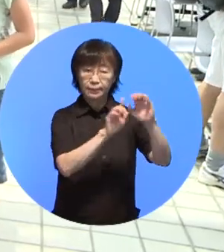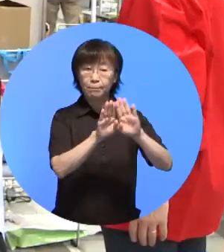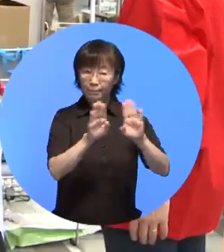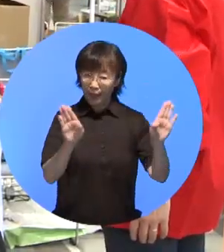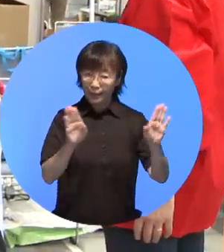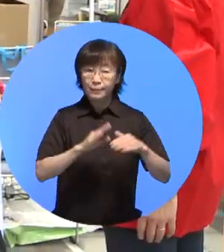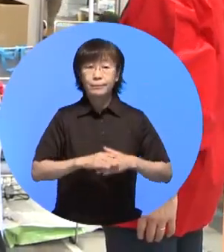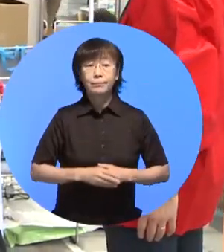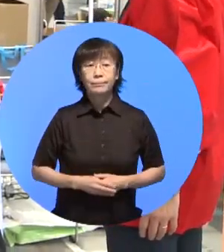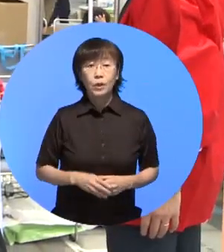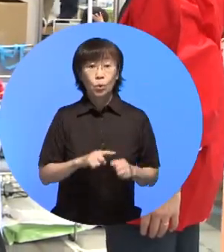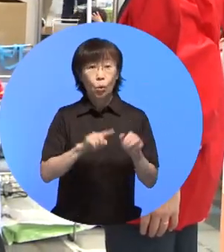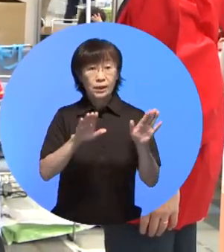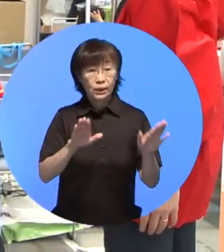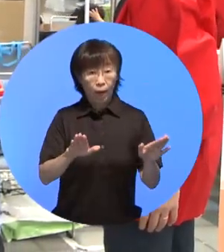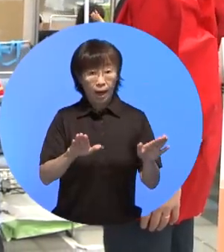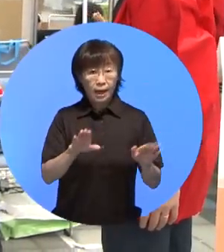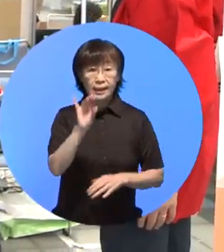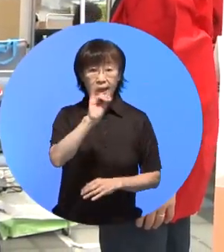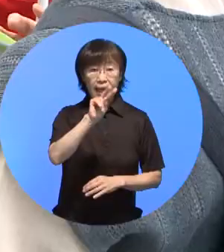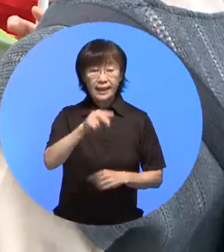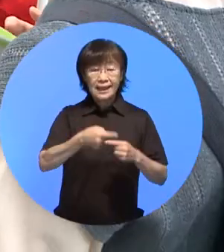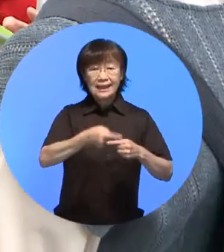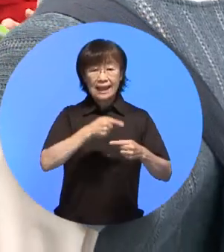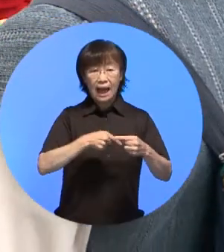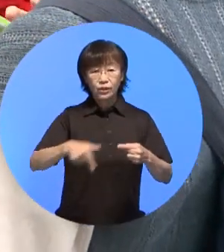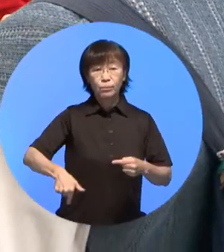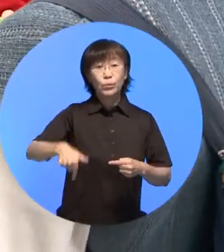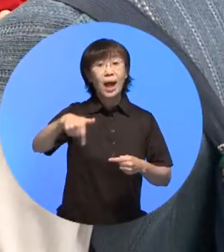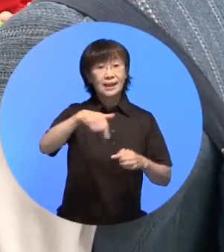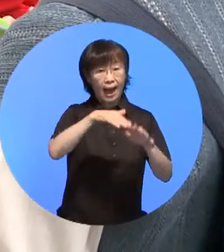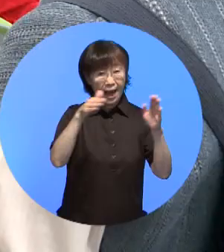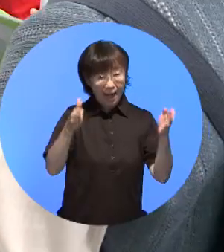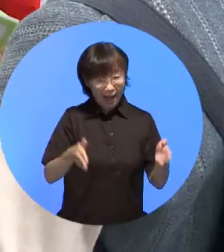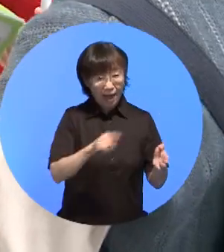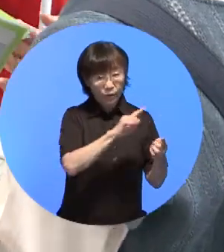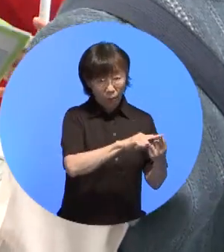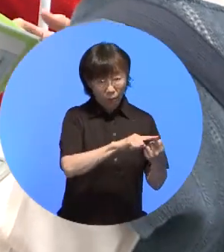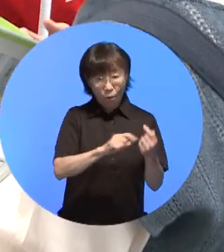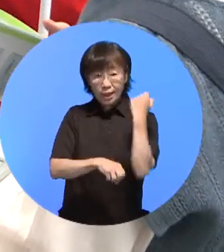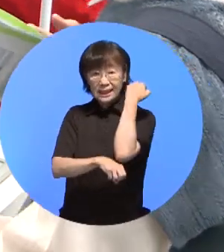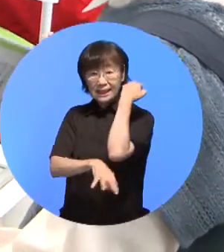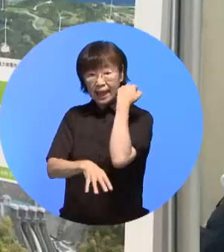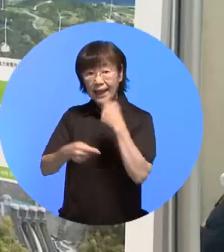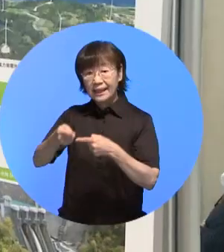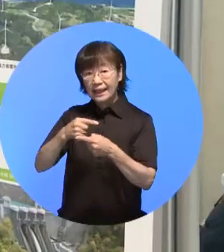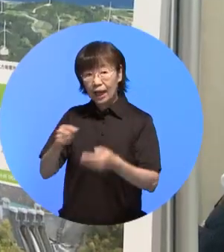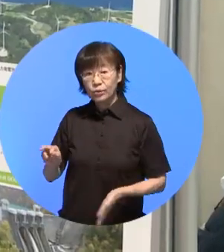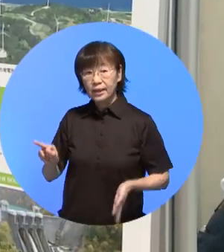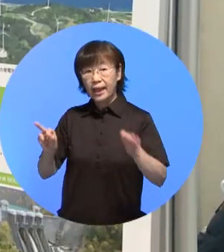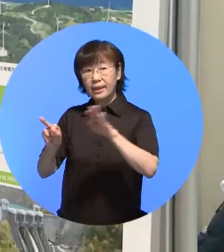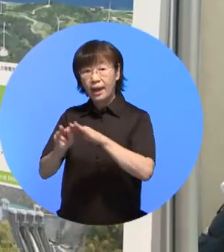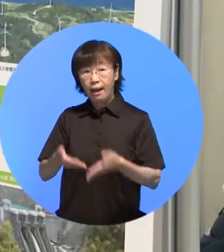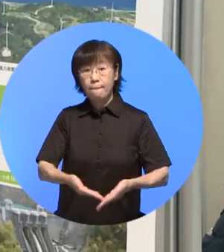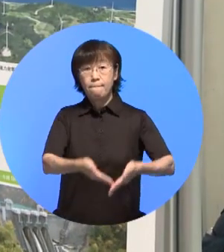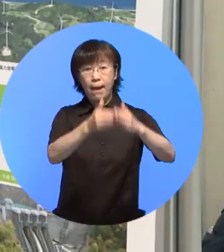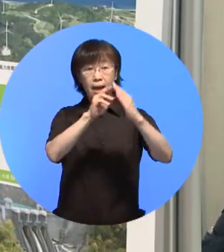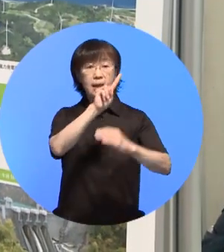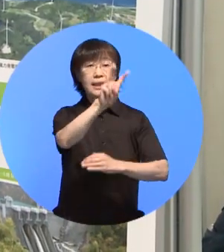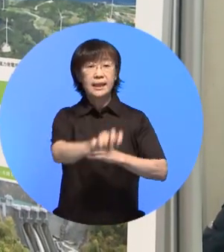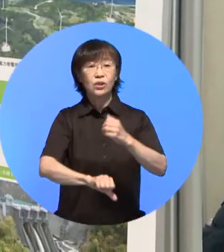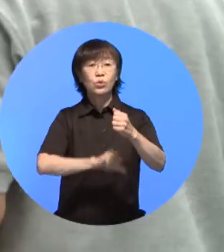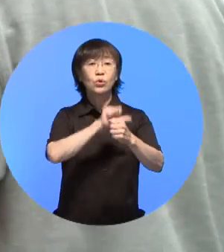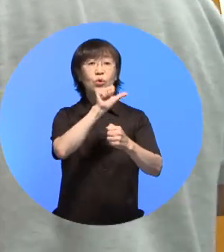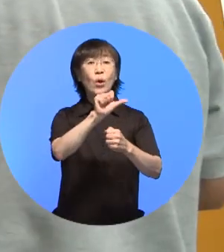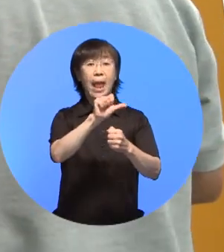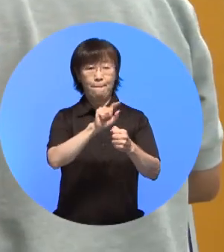です今年は戦理リサイクルプラザと資源リサイクルセンターの25周年にあたり会場中央に